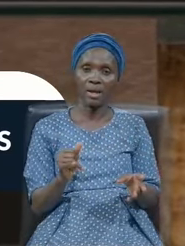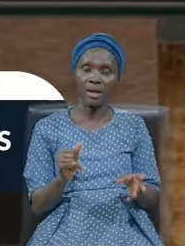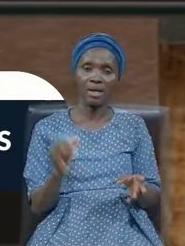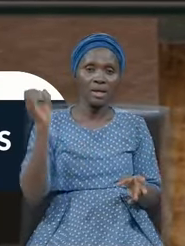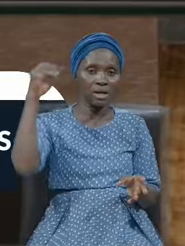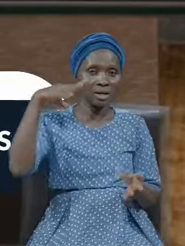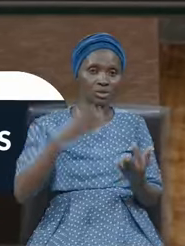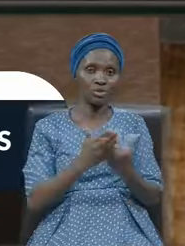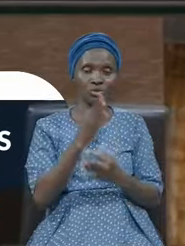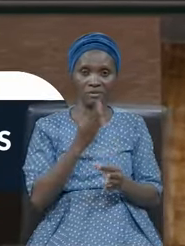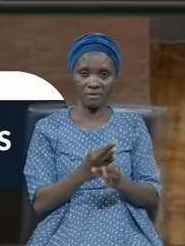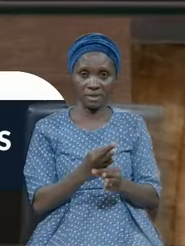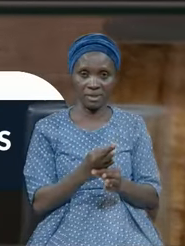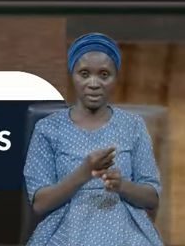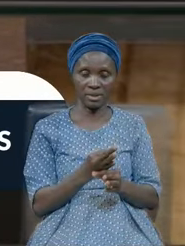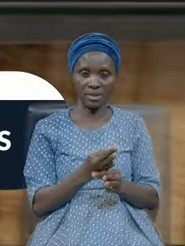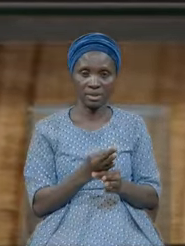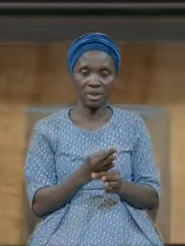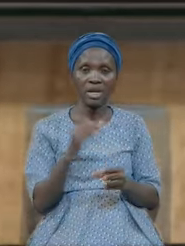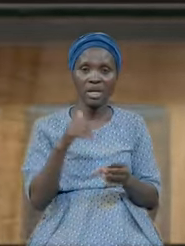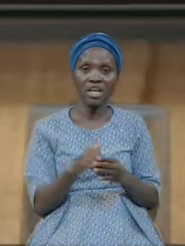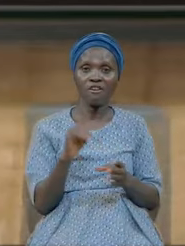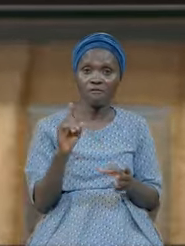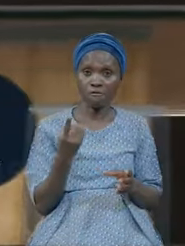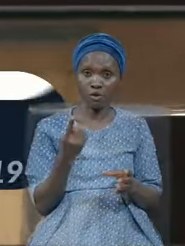la foi 1er Jean